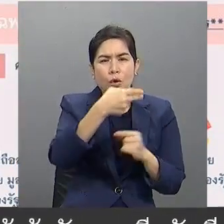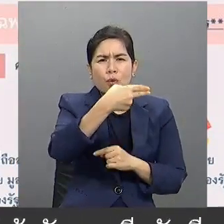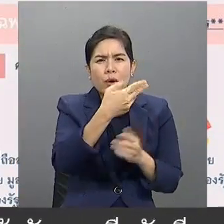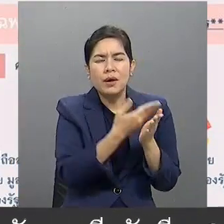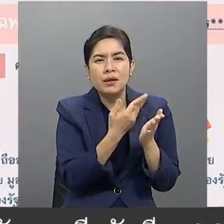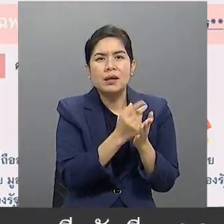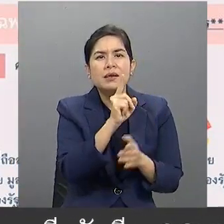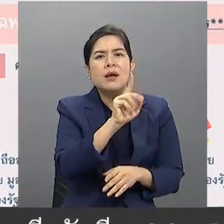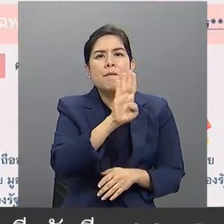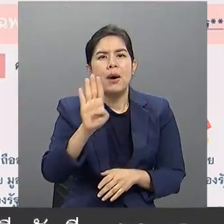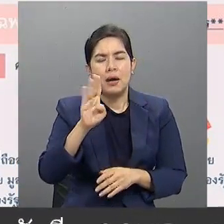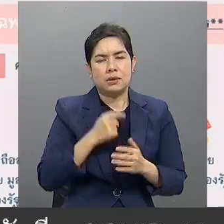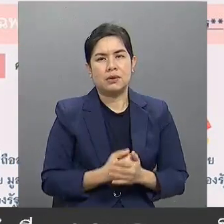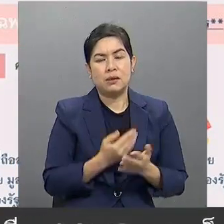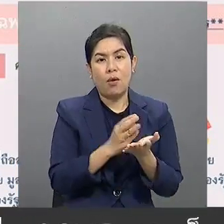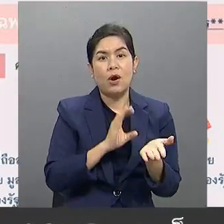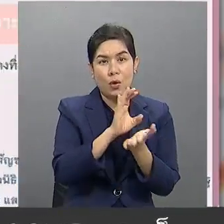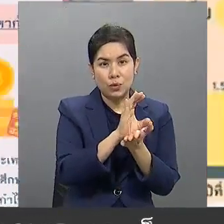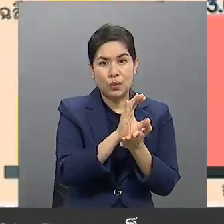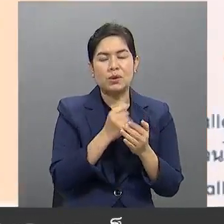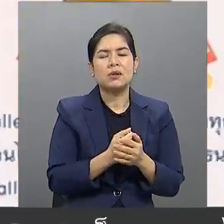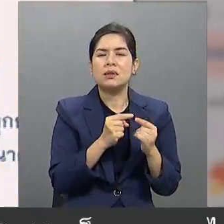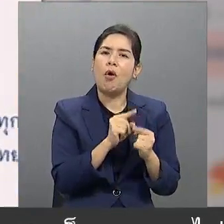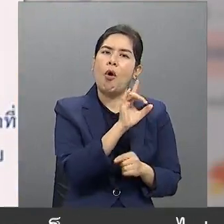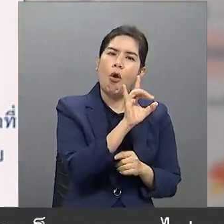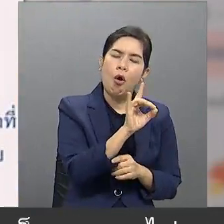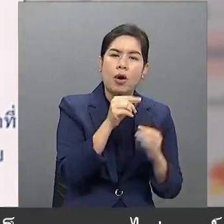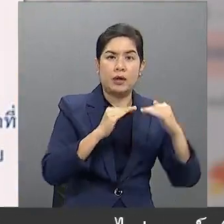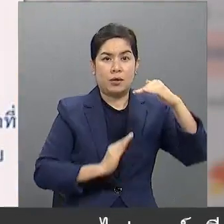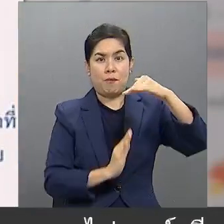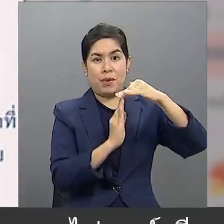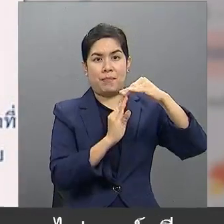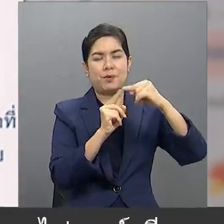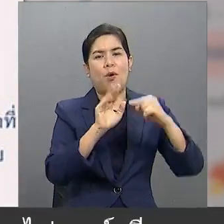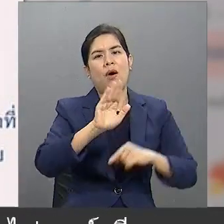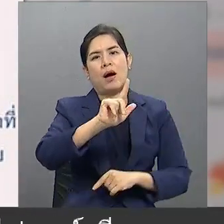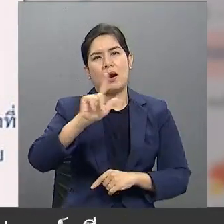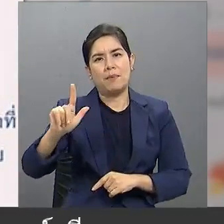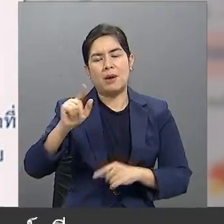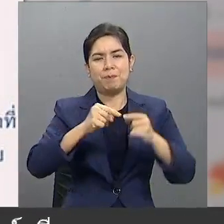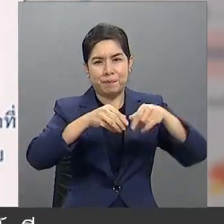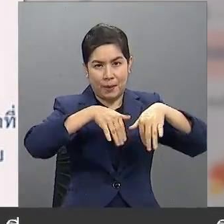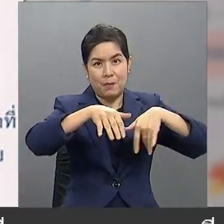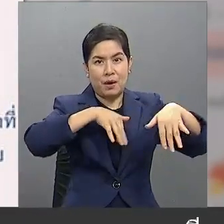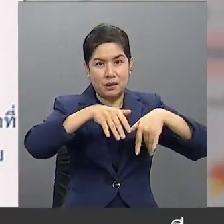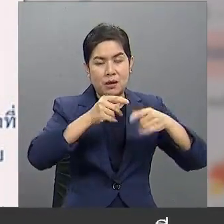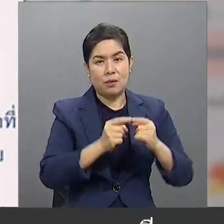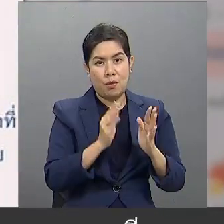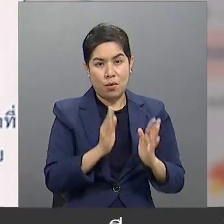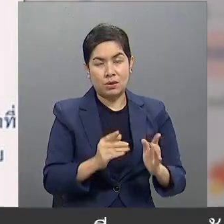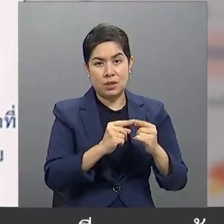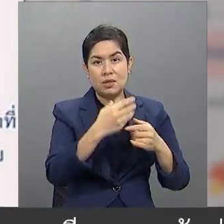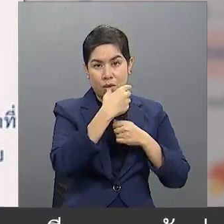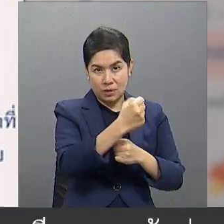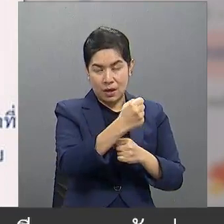เท่านั้นลงทุนขั้นต่ำเพียงแค่บาทสูงสุดไม่เกิน 5ล้านบาทประชาชนแล้วก็นักลงทุนรายย่อยเนี่ยก็สามารถเข้าถึง